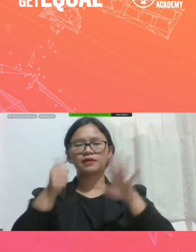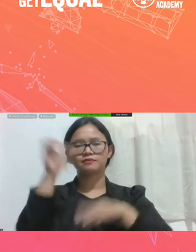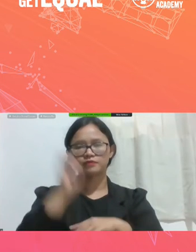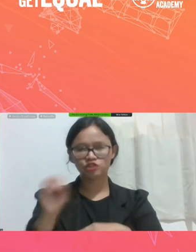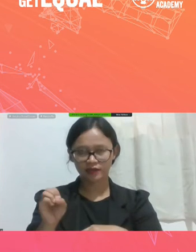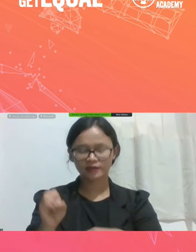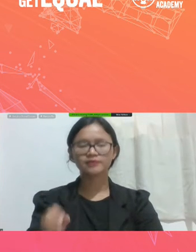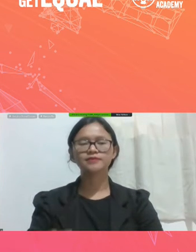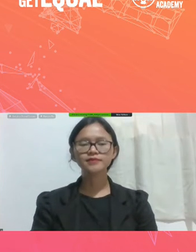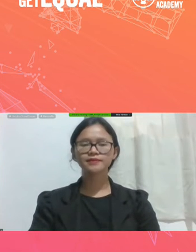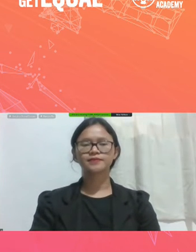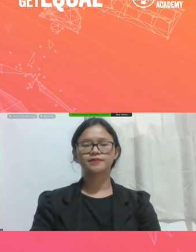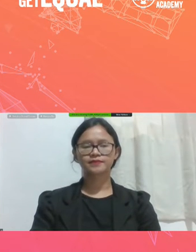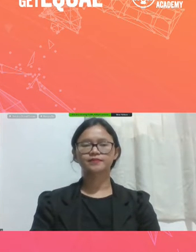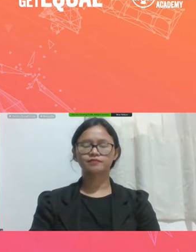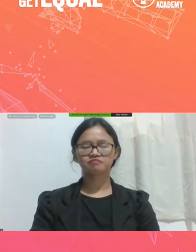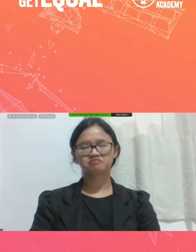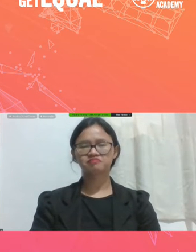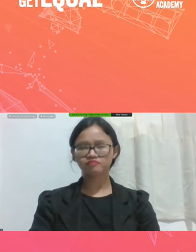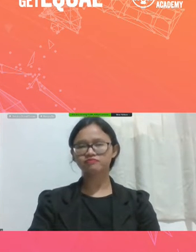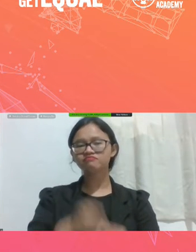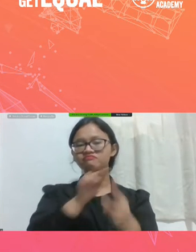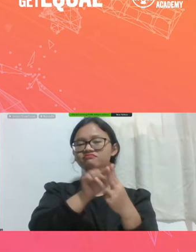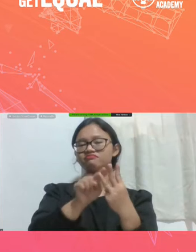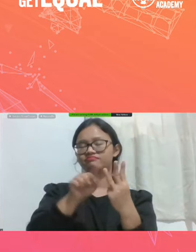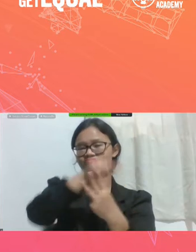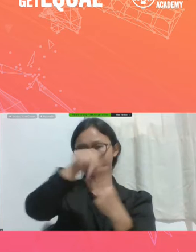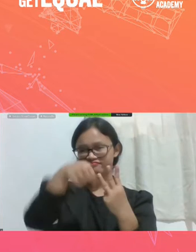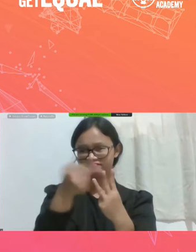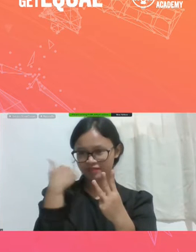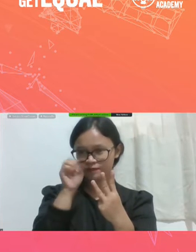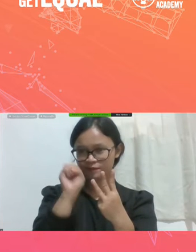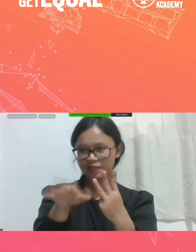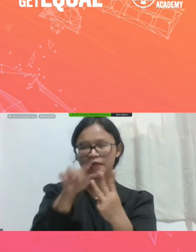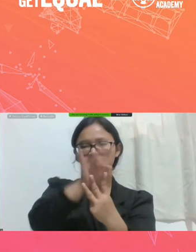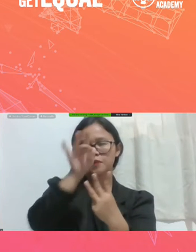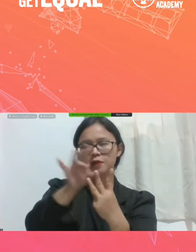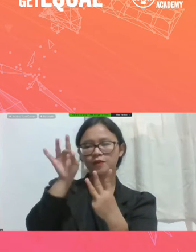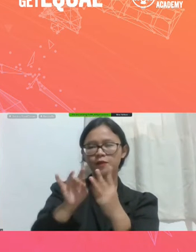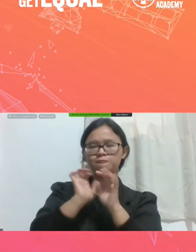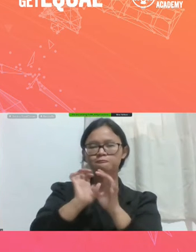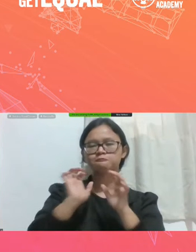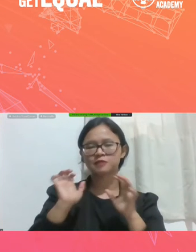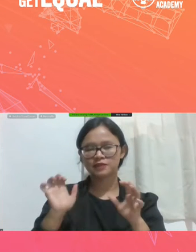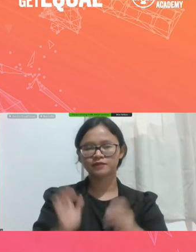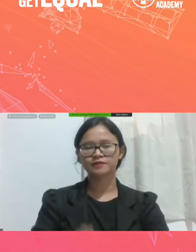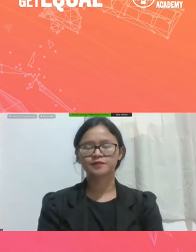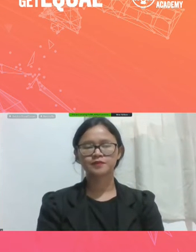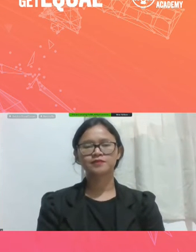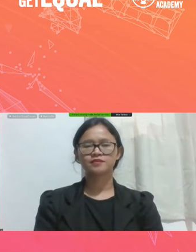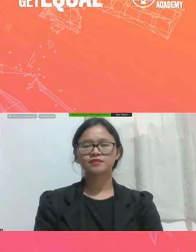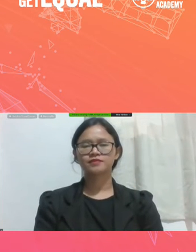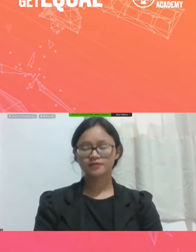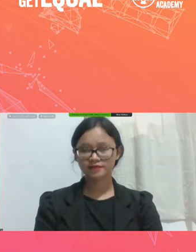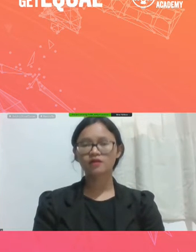Facebook, WhatsApp, dan Instagram yang paling intens digunakan dan paling next. Ya,